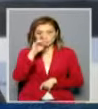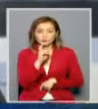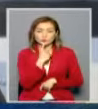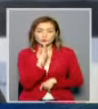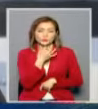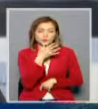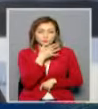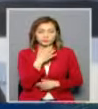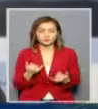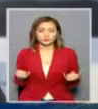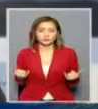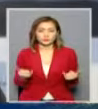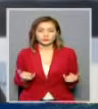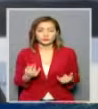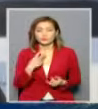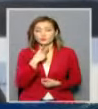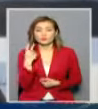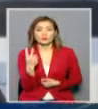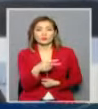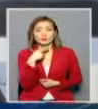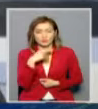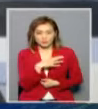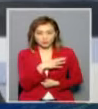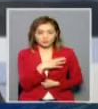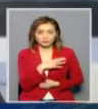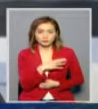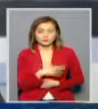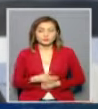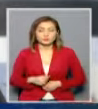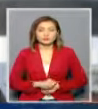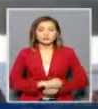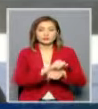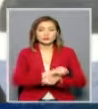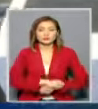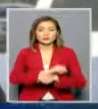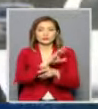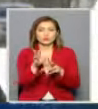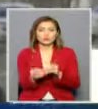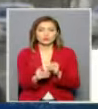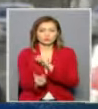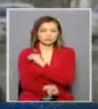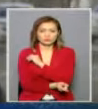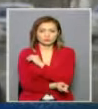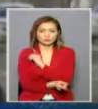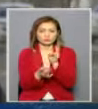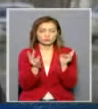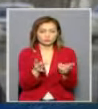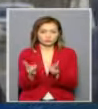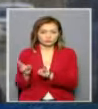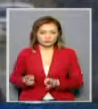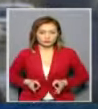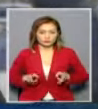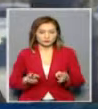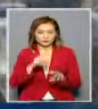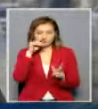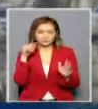тяжелом положении. Вы сами знаете, мы вышедшие на мирный миг переросло на сейчас террористические